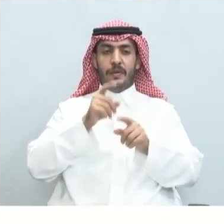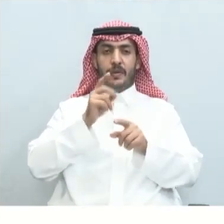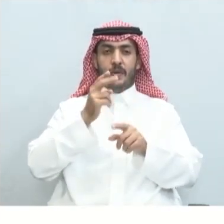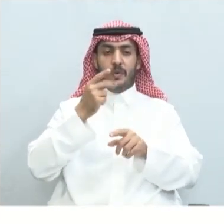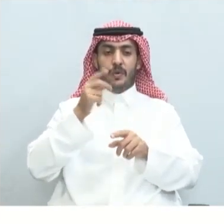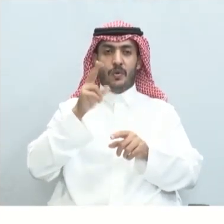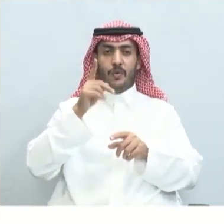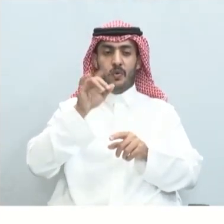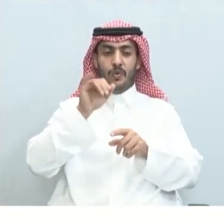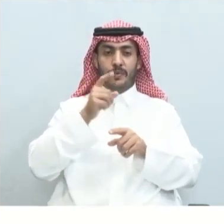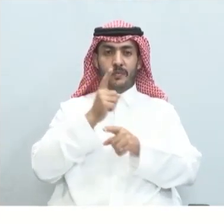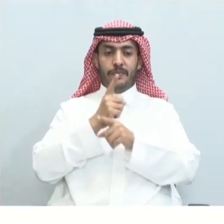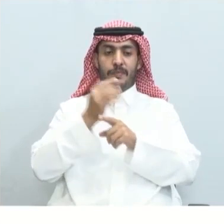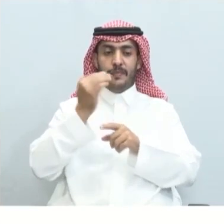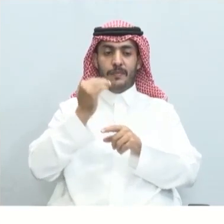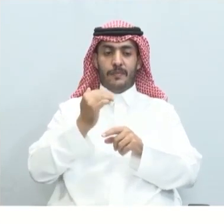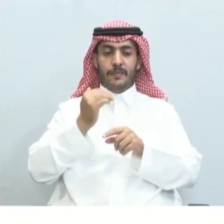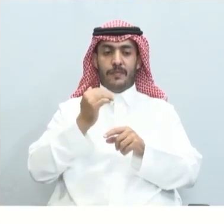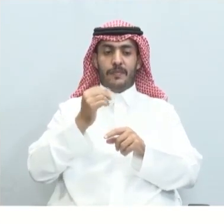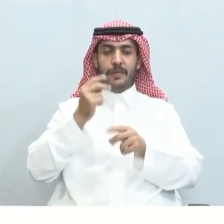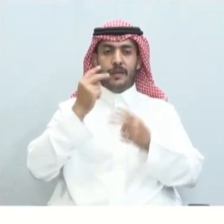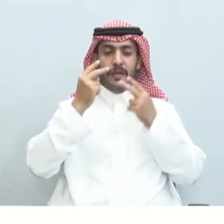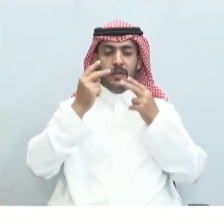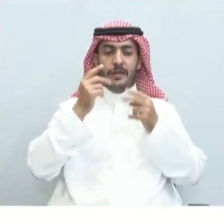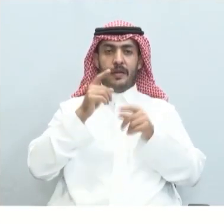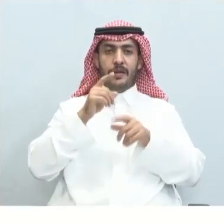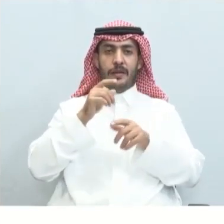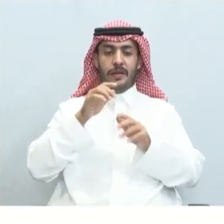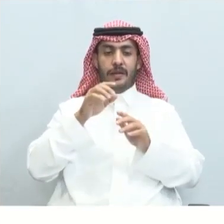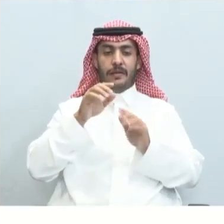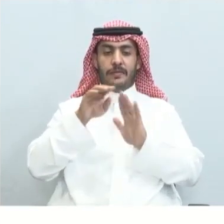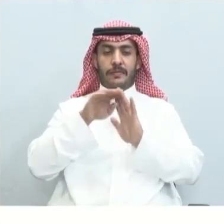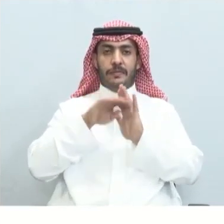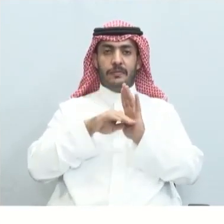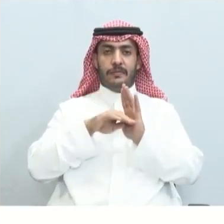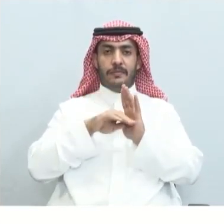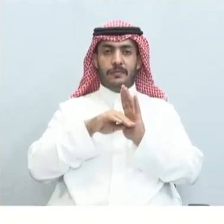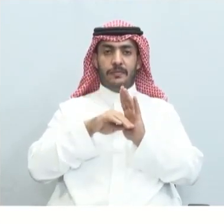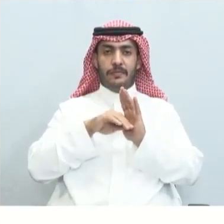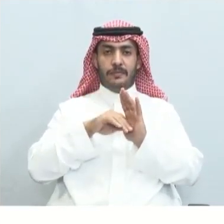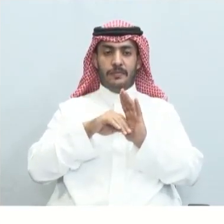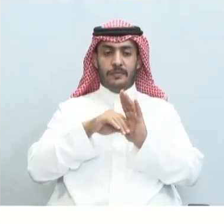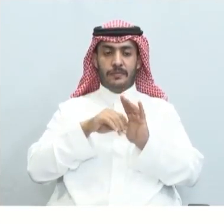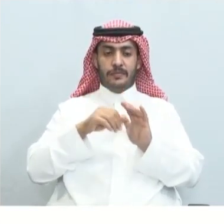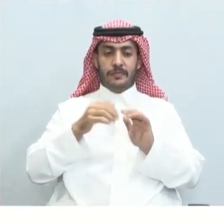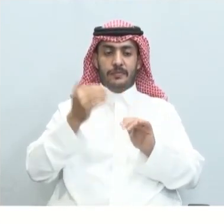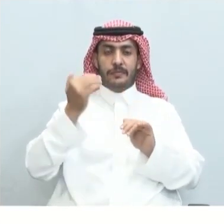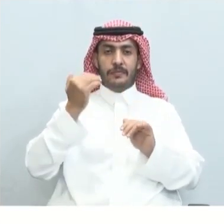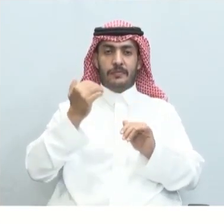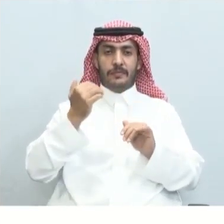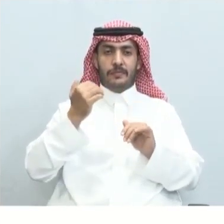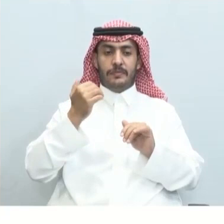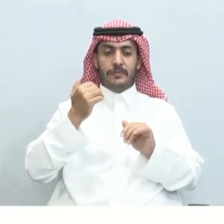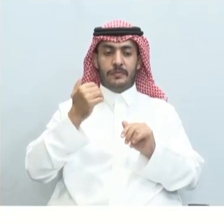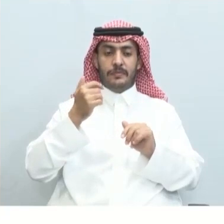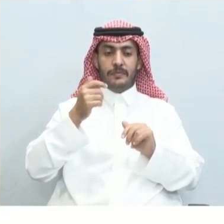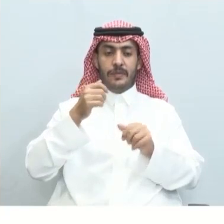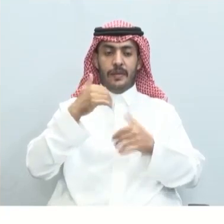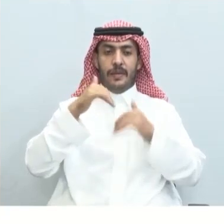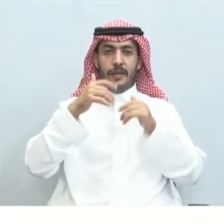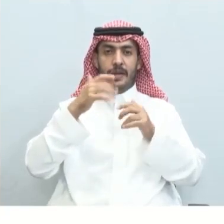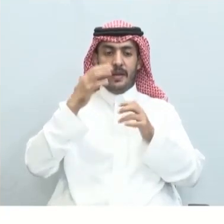في الحصه الماضيه النظريه العلميه والقانون العلمي ايضا تعرفنا عليها في الحصه الماضيه الطريقه